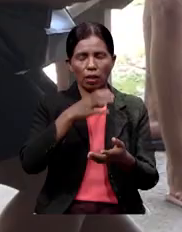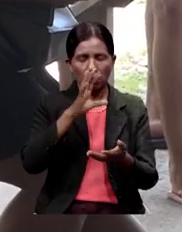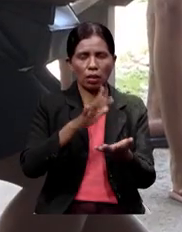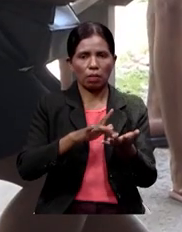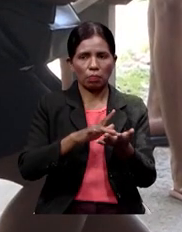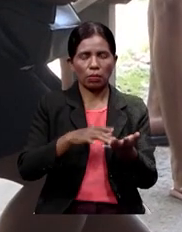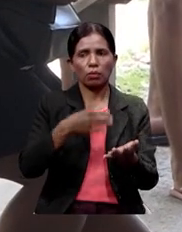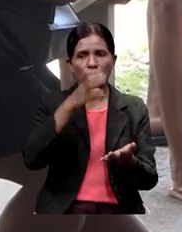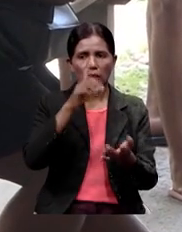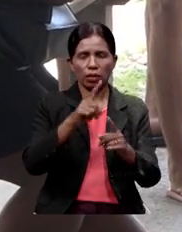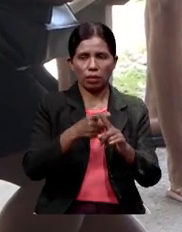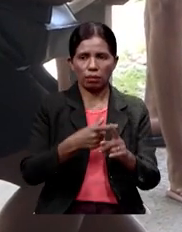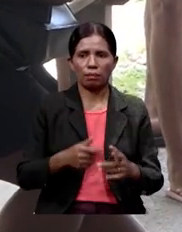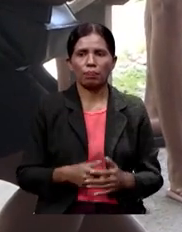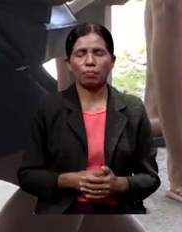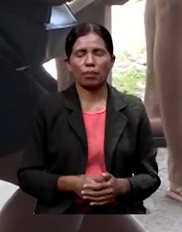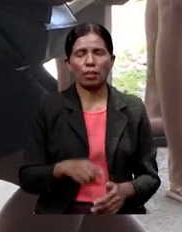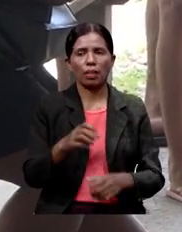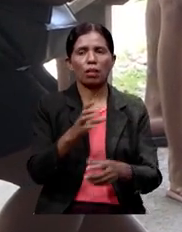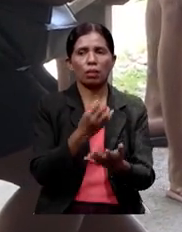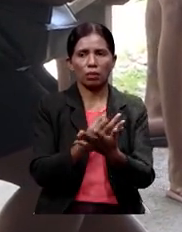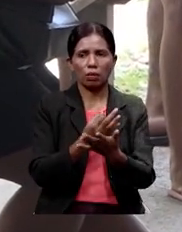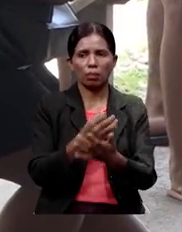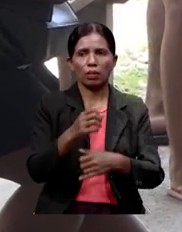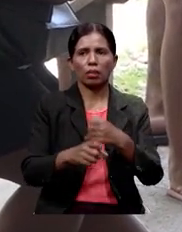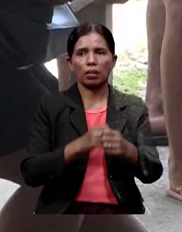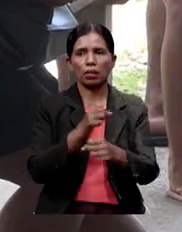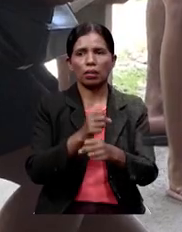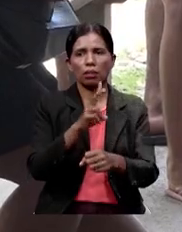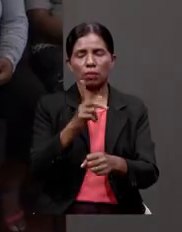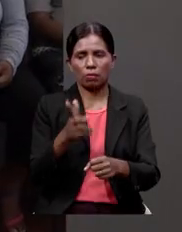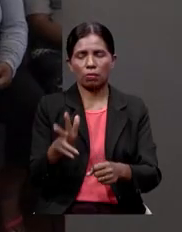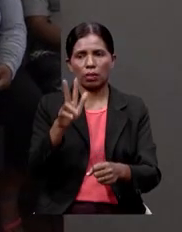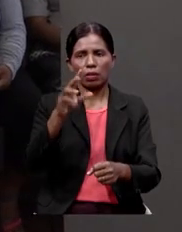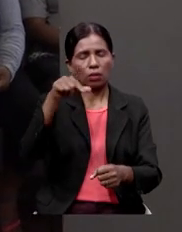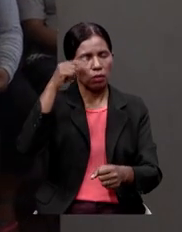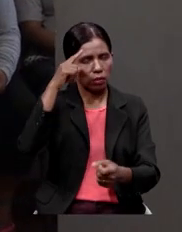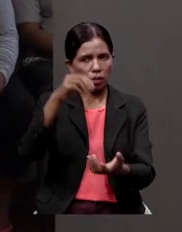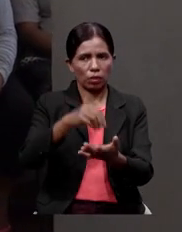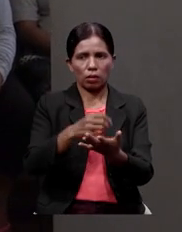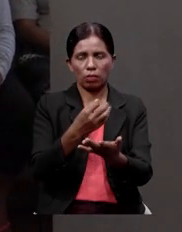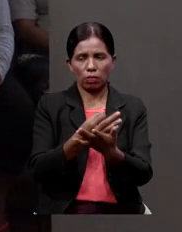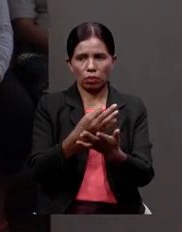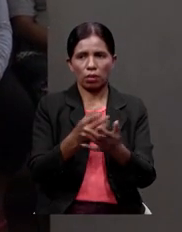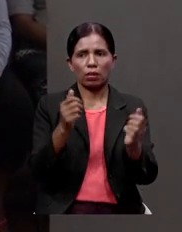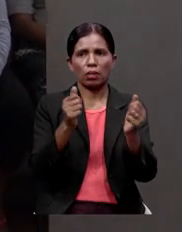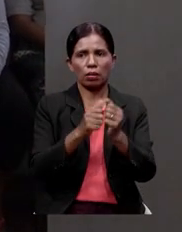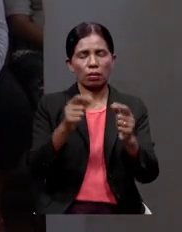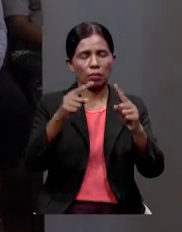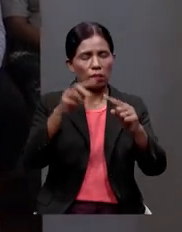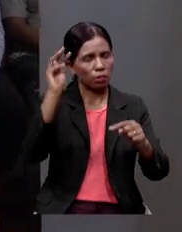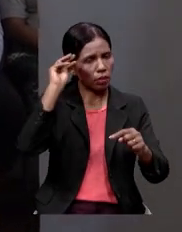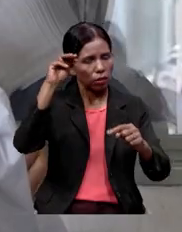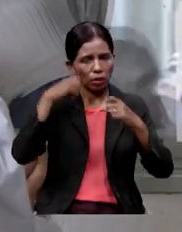tuberkulosinya. Iha orsamento retifikativo tina rihun rua rua nulu resintolu governo aloka dolar americano tokonen ba ministerio